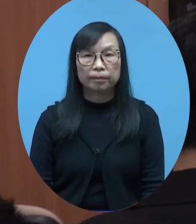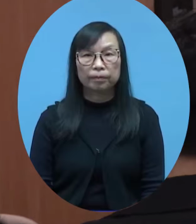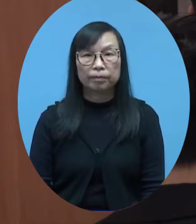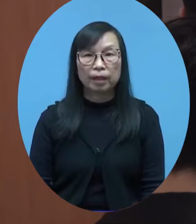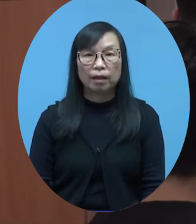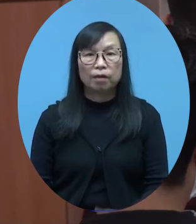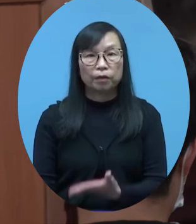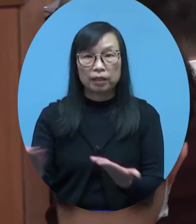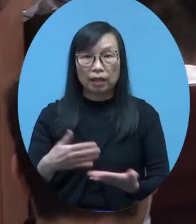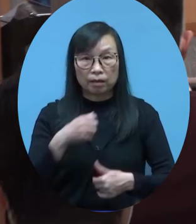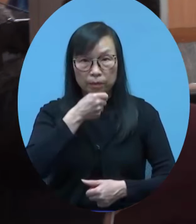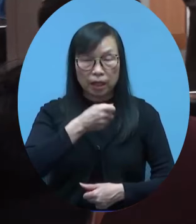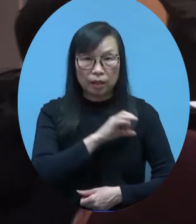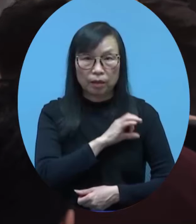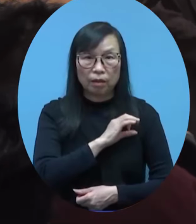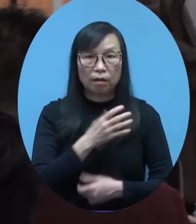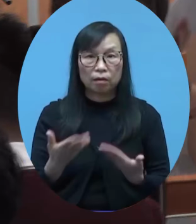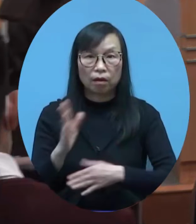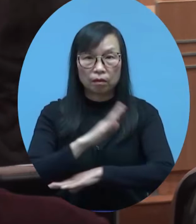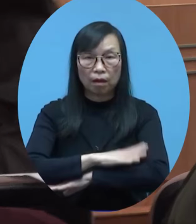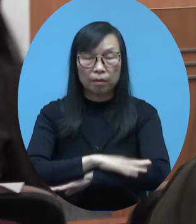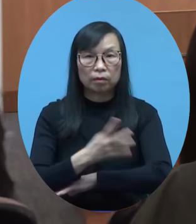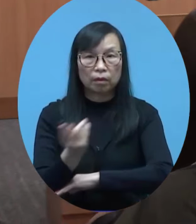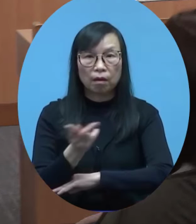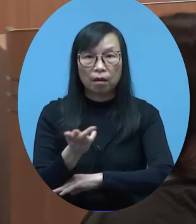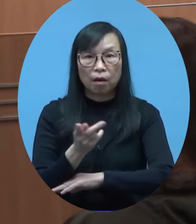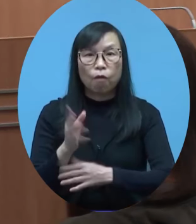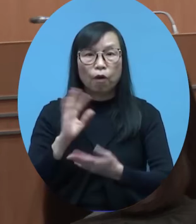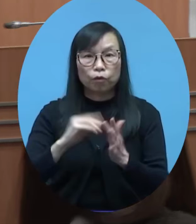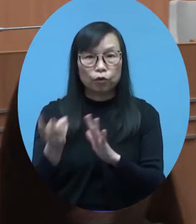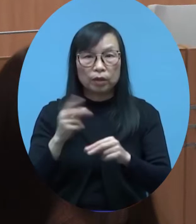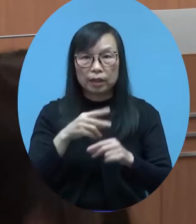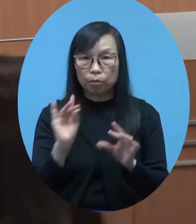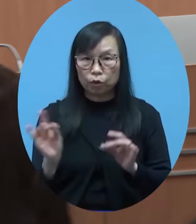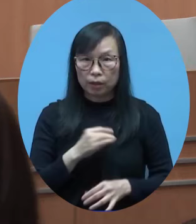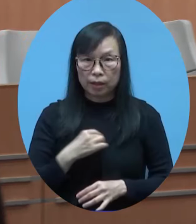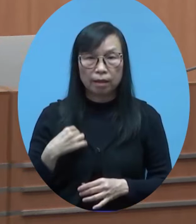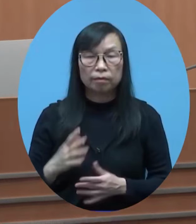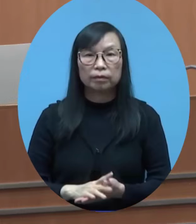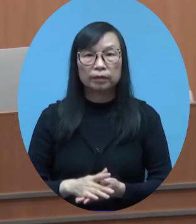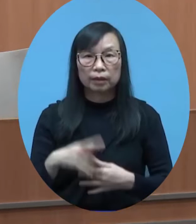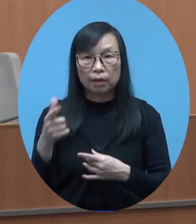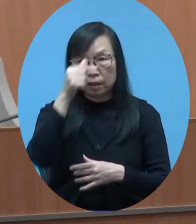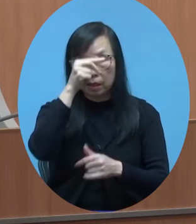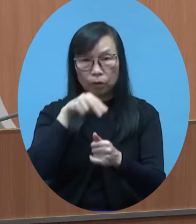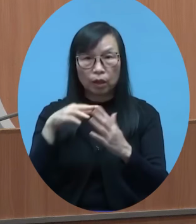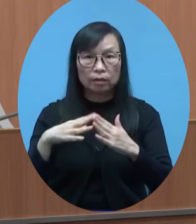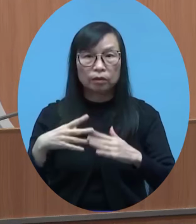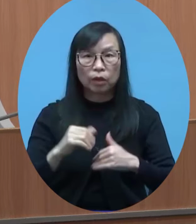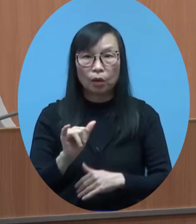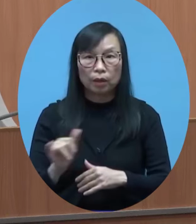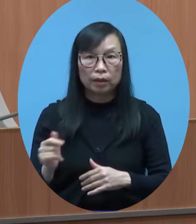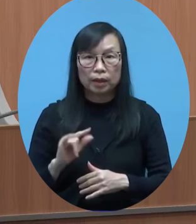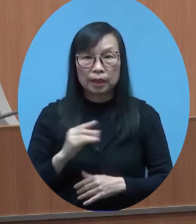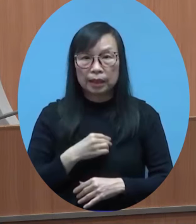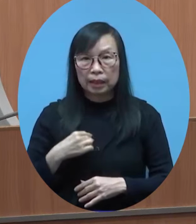欢迎大家出席今日嘅记者会。咁今日台上边两位医生分别系卫生防护中心传染病处主任张竹君医生，同埋医管局总行政经理何婉霞